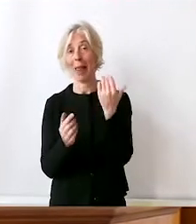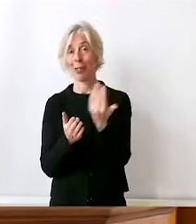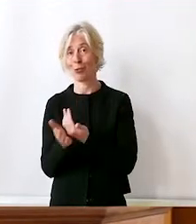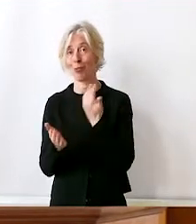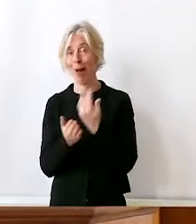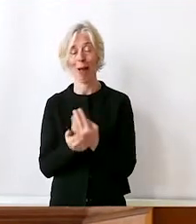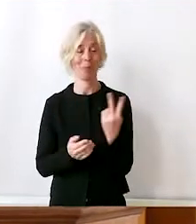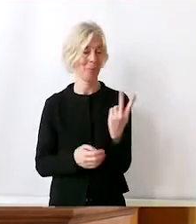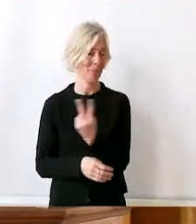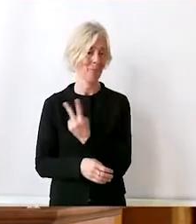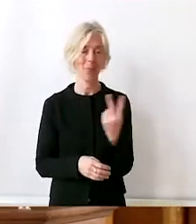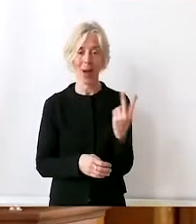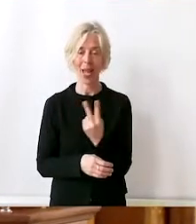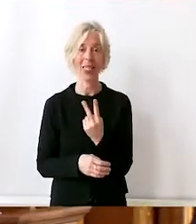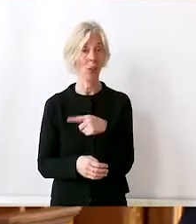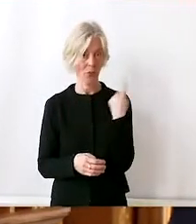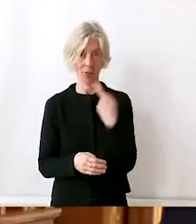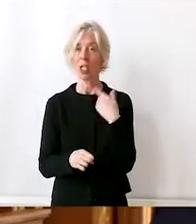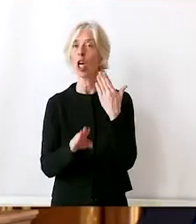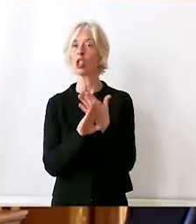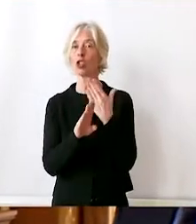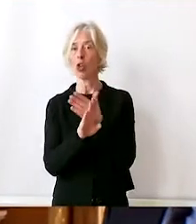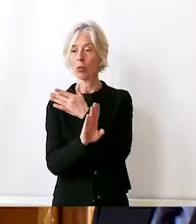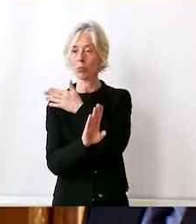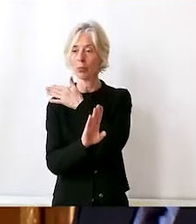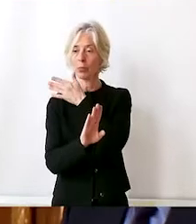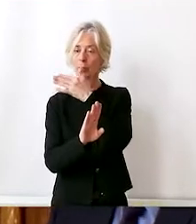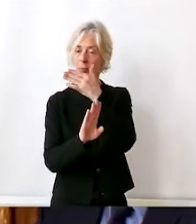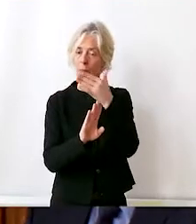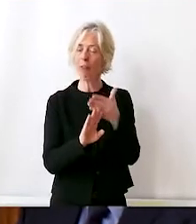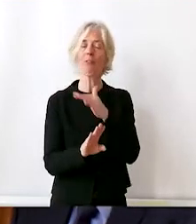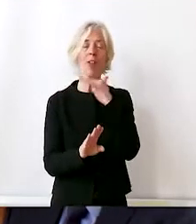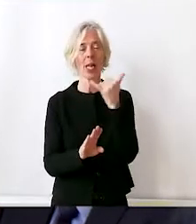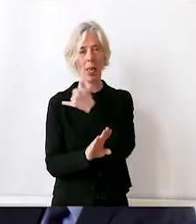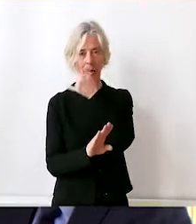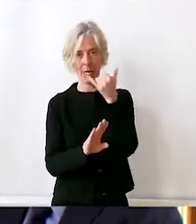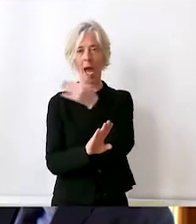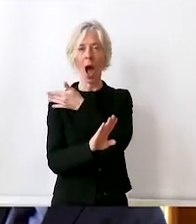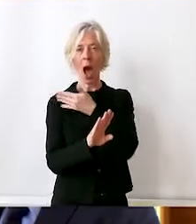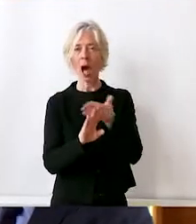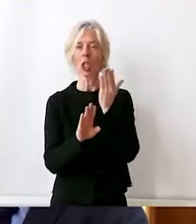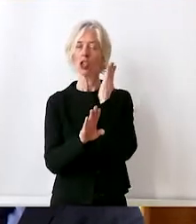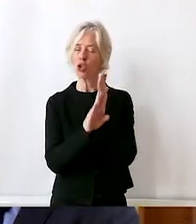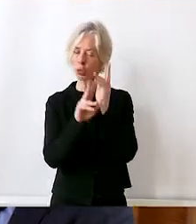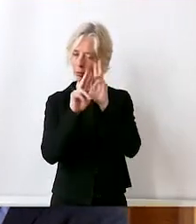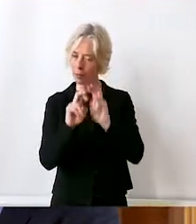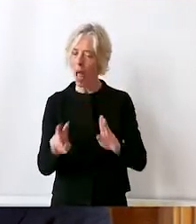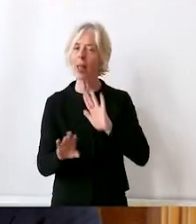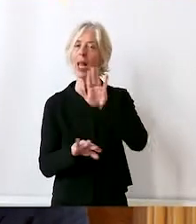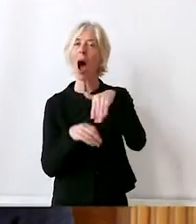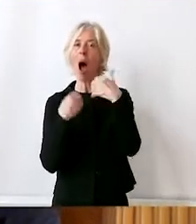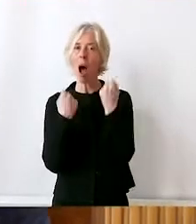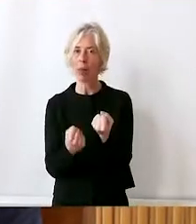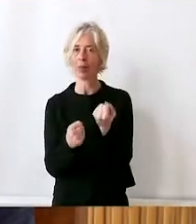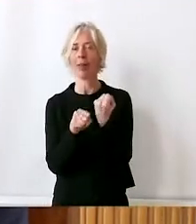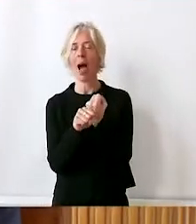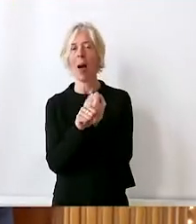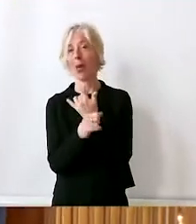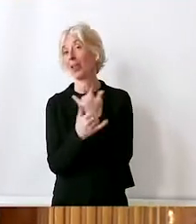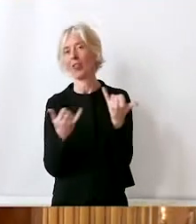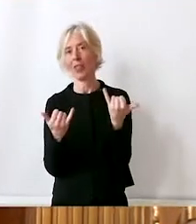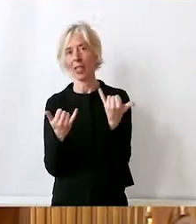sind Themen, die wir machen, sehr nachhaltig, schon seit vielen Jahren. Und in der Produktion als Maschinenbauer sind wir da nicht